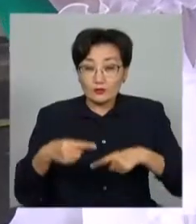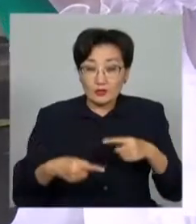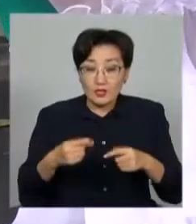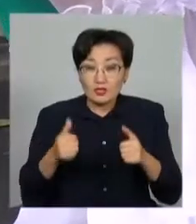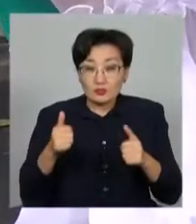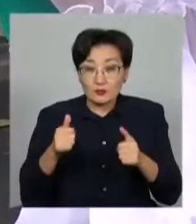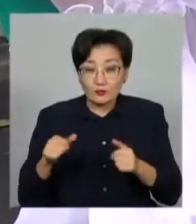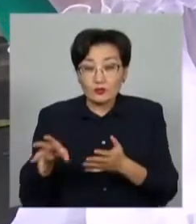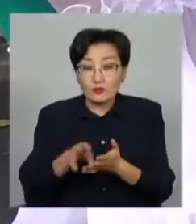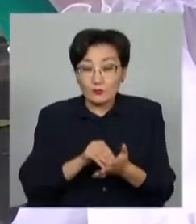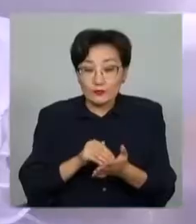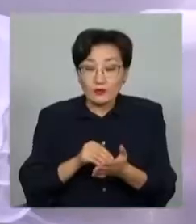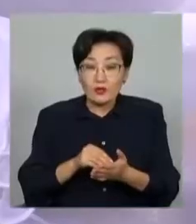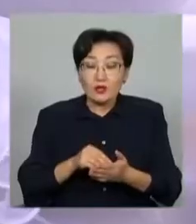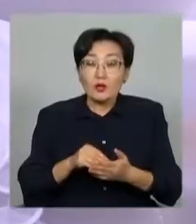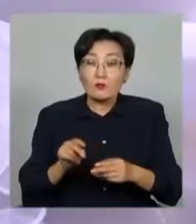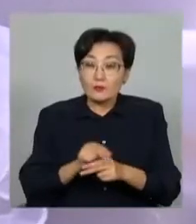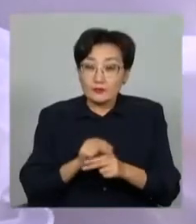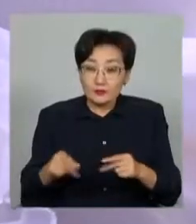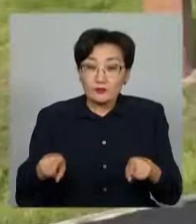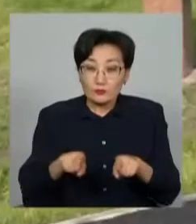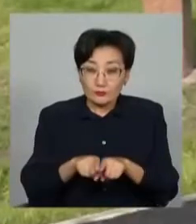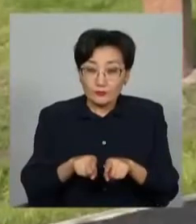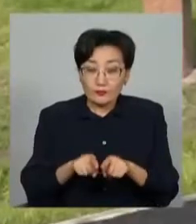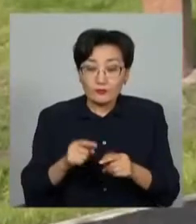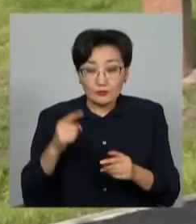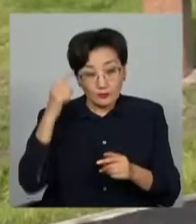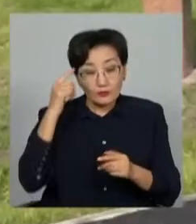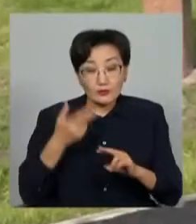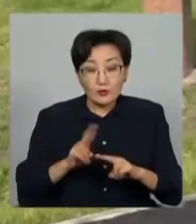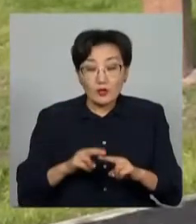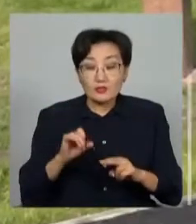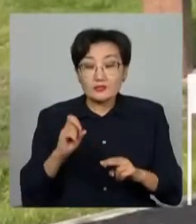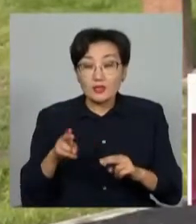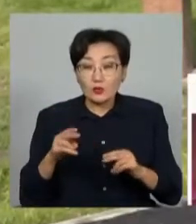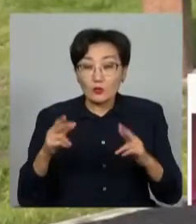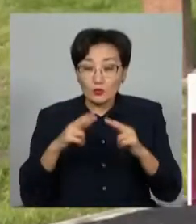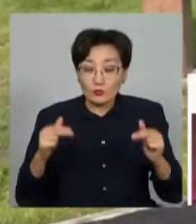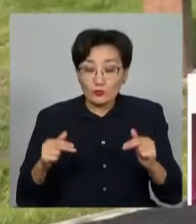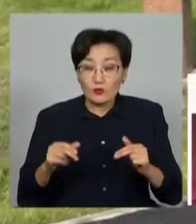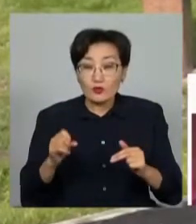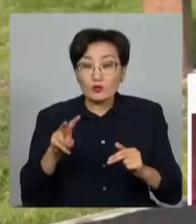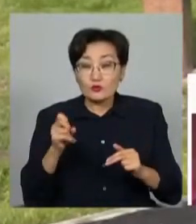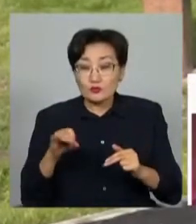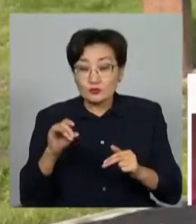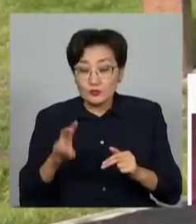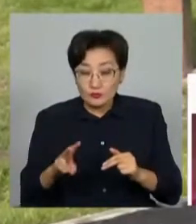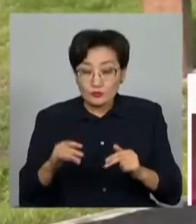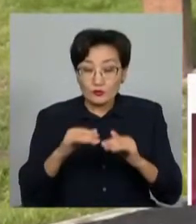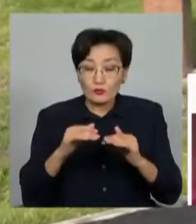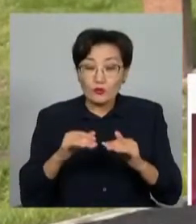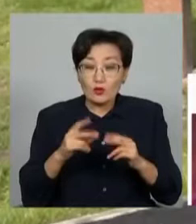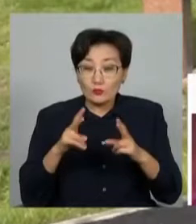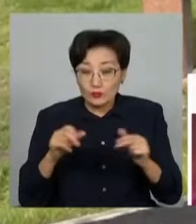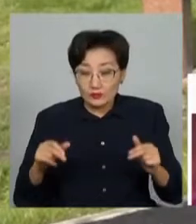жақсыдан ғибрат алуын ізгілікке балап отыр. Мына сақ қорғаны, кейін үйжін қорғаны, үйжін төбе, одан